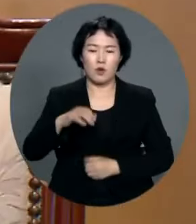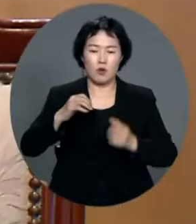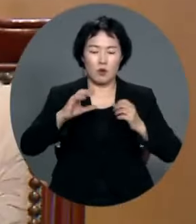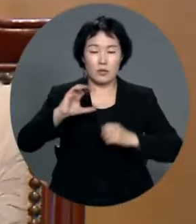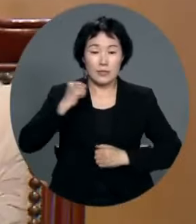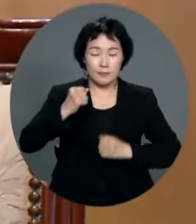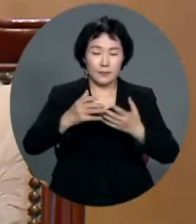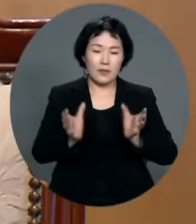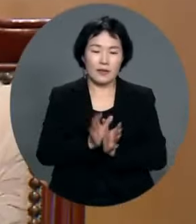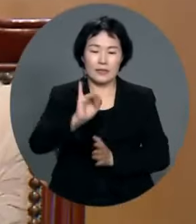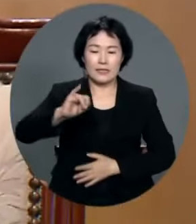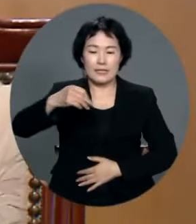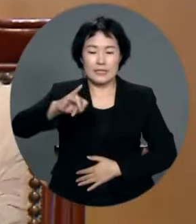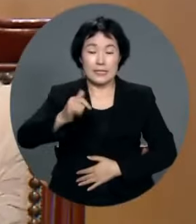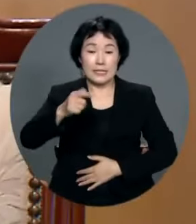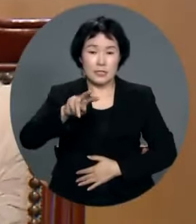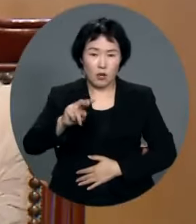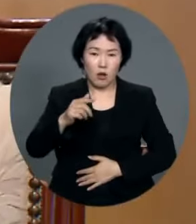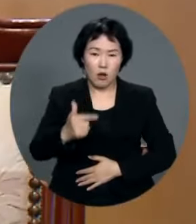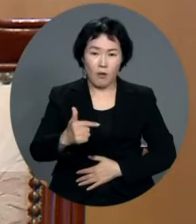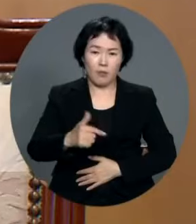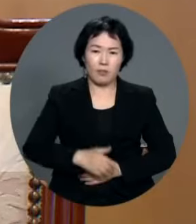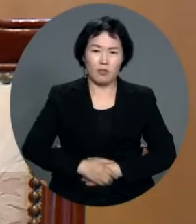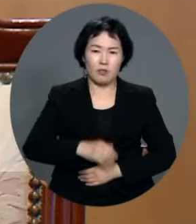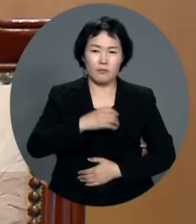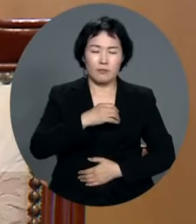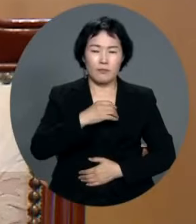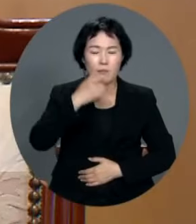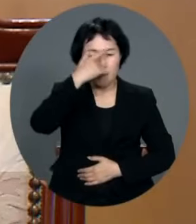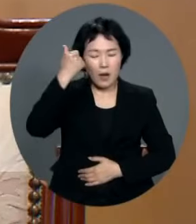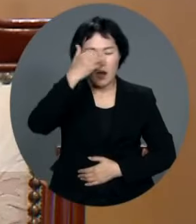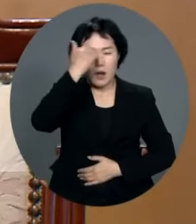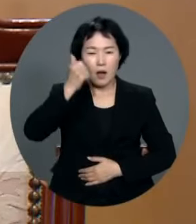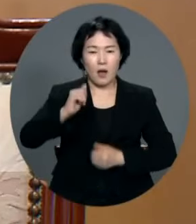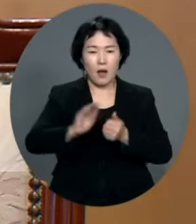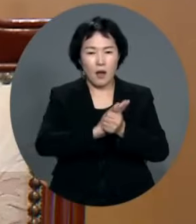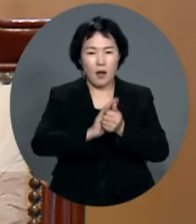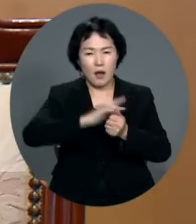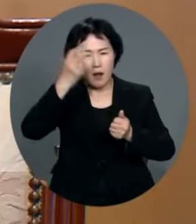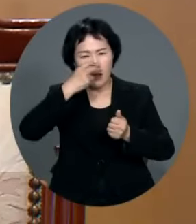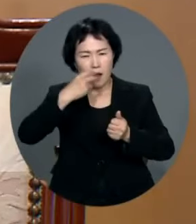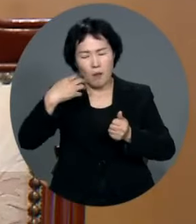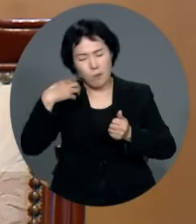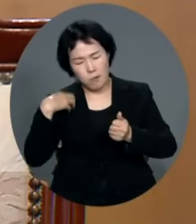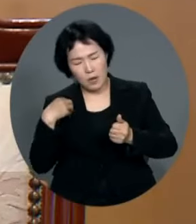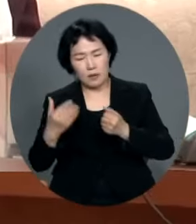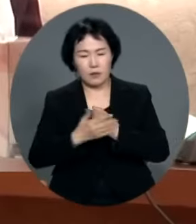국민의힘 의원은 갈수록 부담이 커지는 노인 간병비를 의료비로 인정해 새